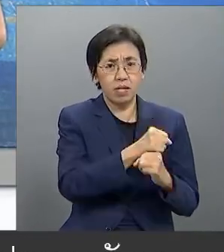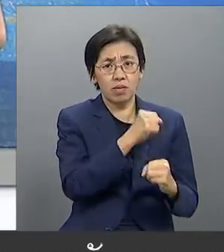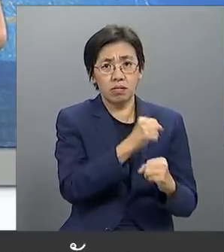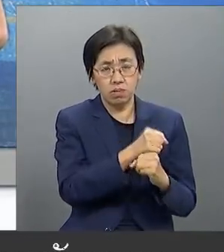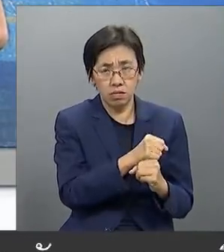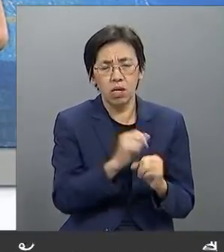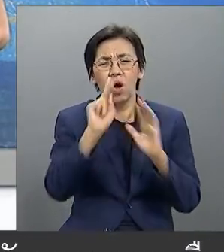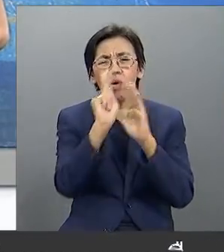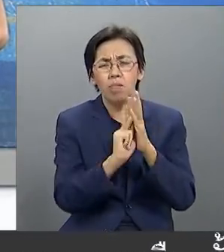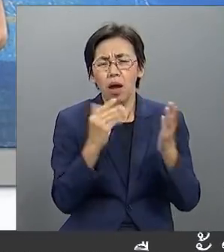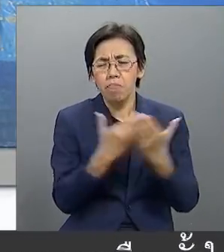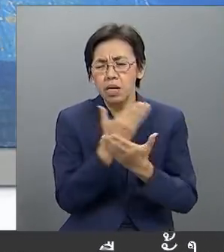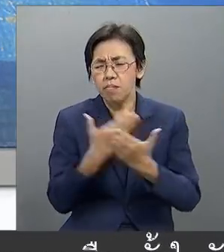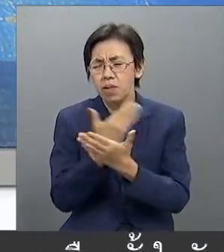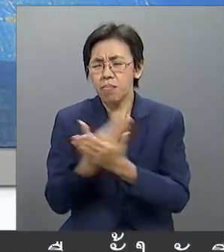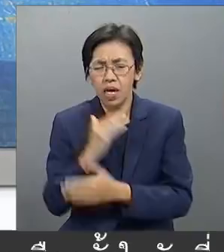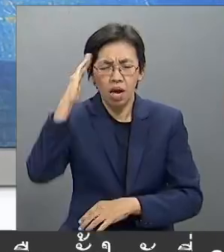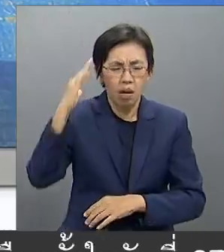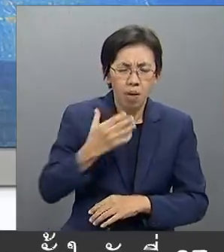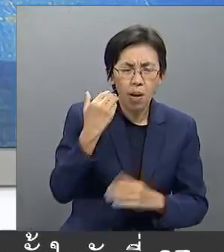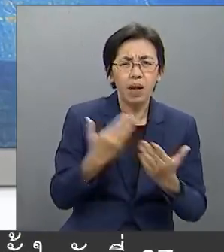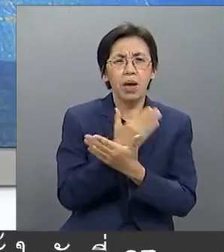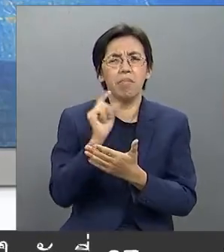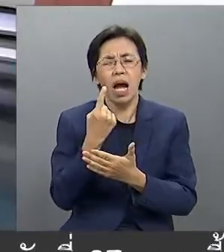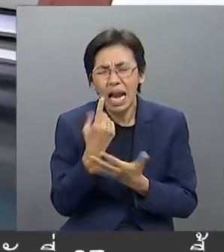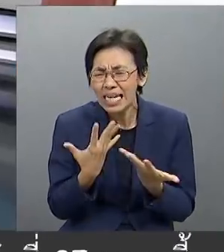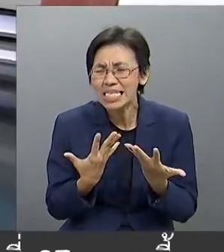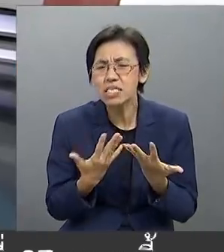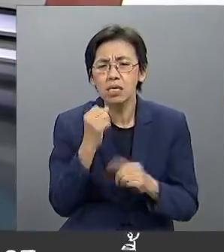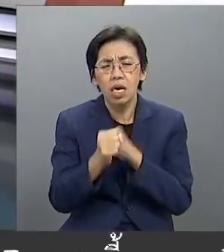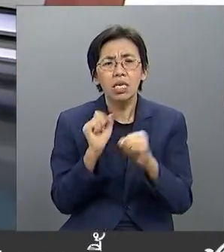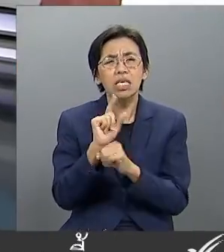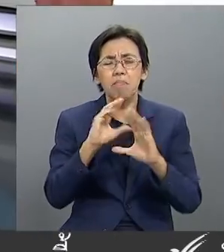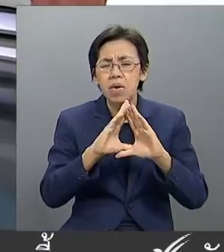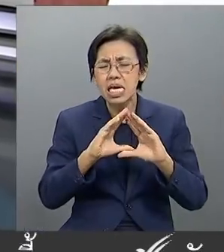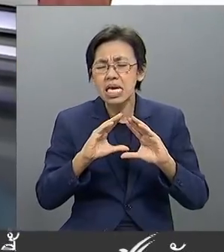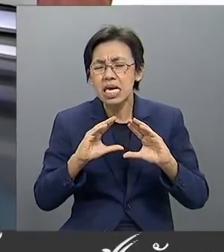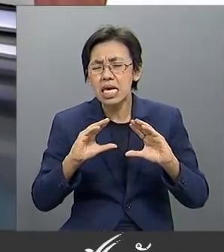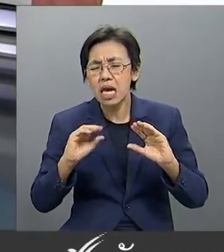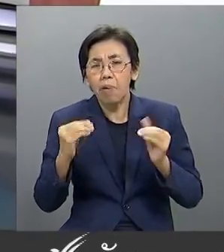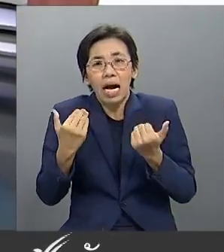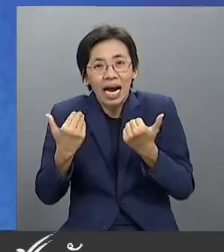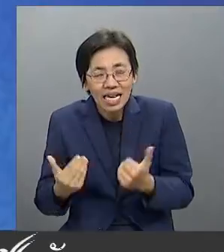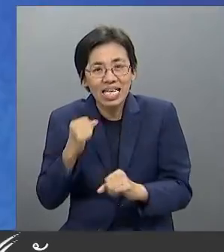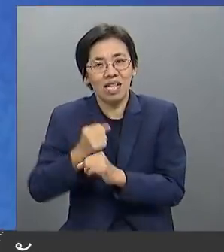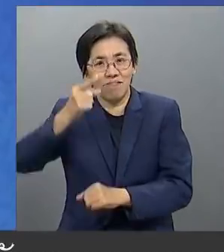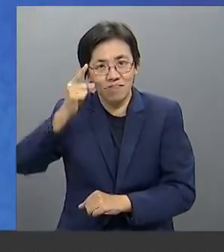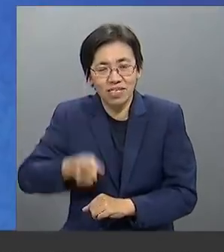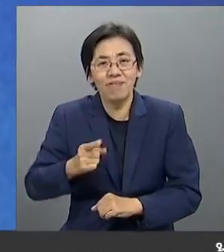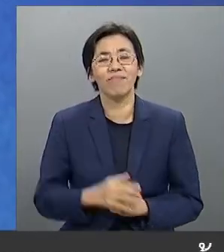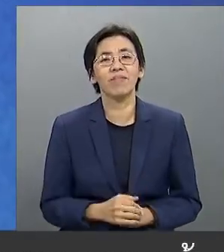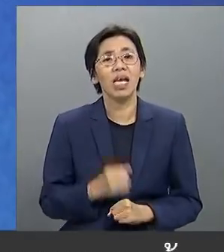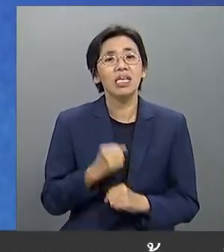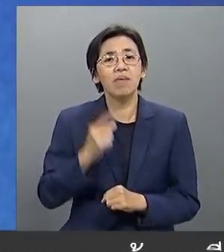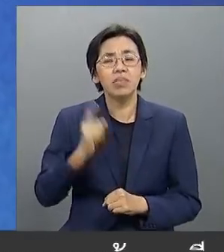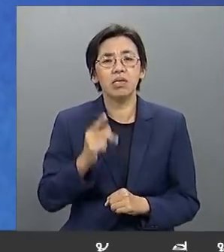เริ่มใหม่ปฏิวัติก็เริ่มใหม่ 20ปีไม่ไปไหนแล้วสิ่งมาคุณขึ้นนะคะครั้งนี้ใกล้ความจริงมากที่สุดราคาเท่าอ่ะผ่านครมแล้ว